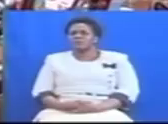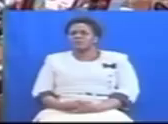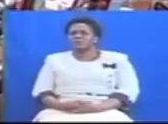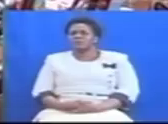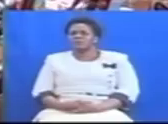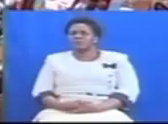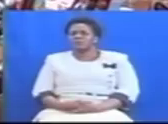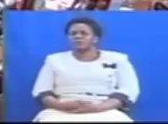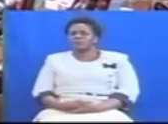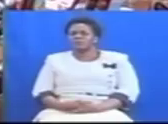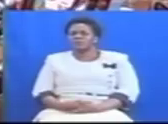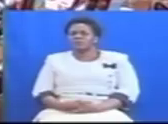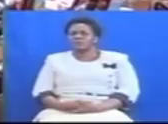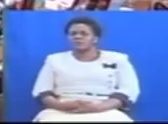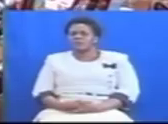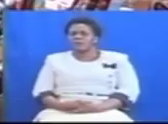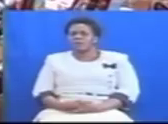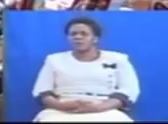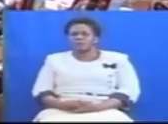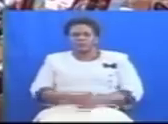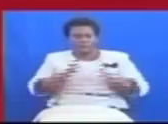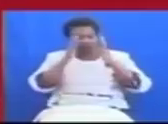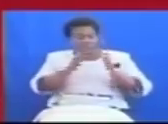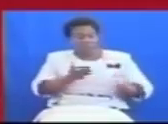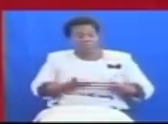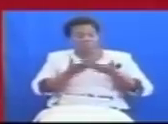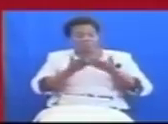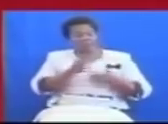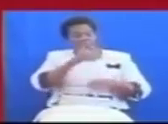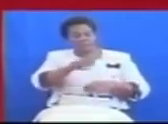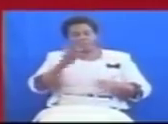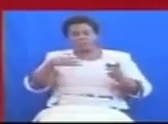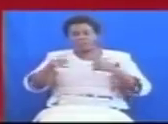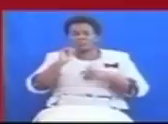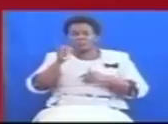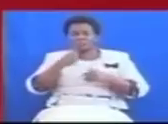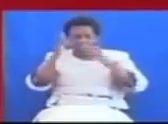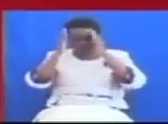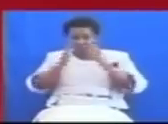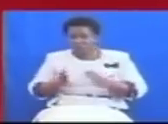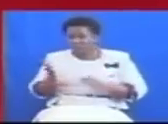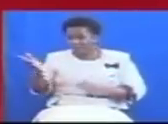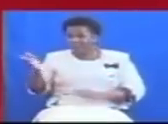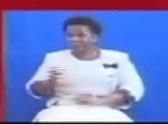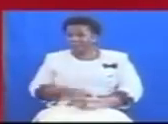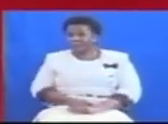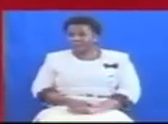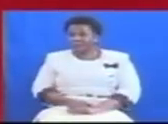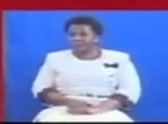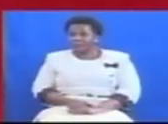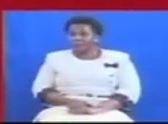Mheshimiwa Naibu Spika, naomba nijibu swali la nyongeza la Mheshimiwa Ali Case kama ifuatavyo.